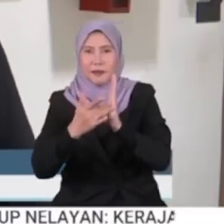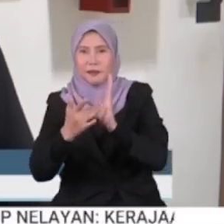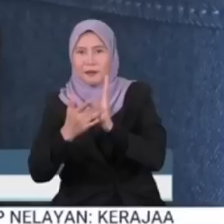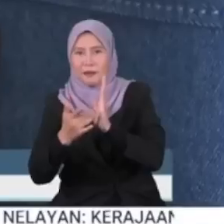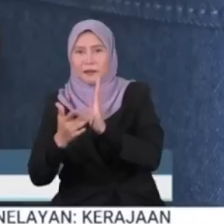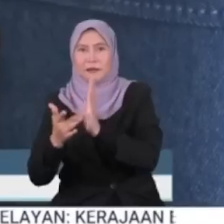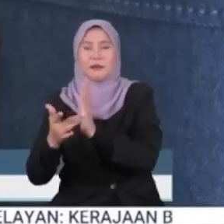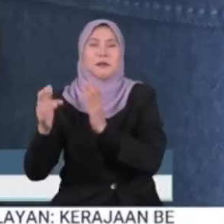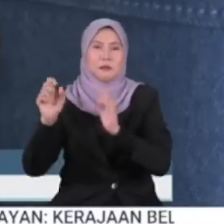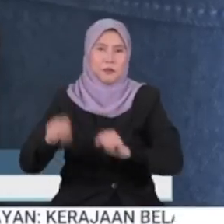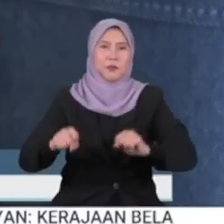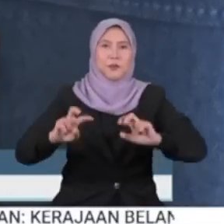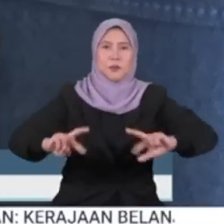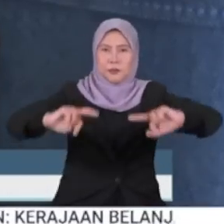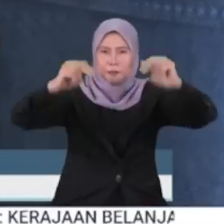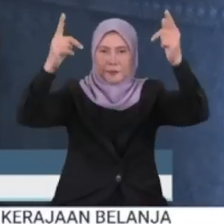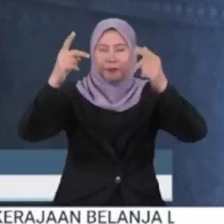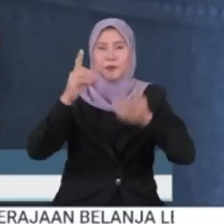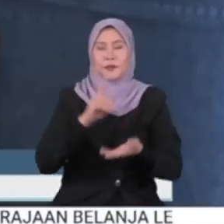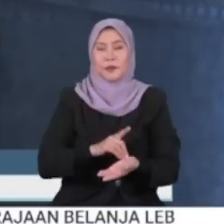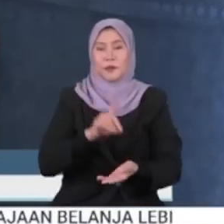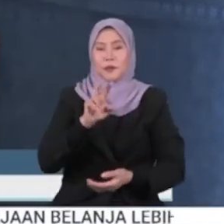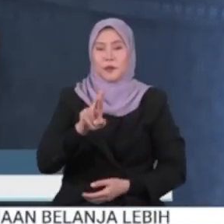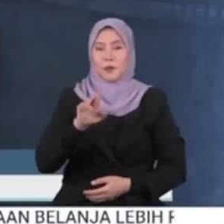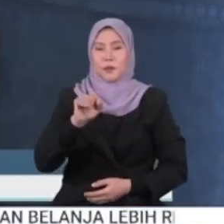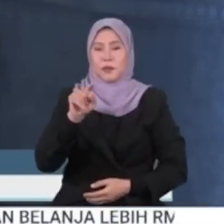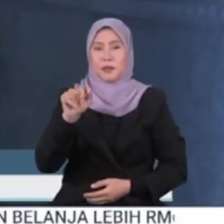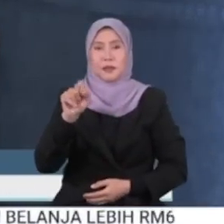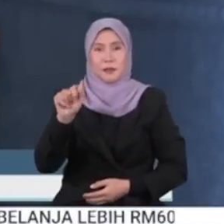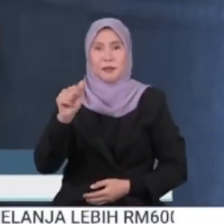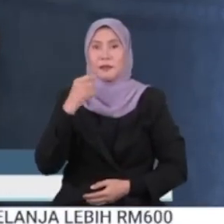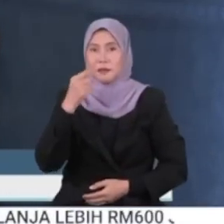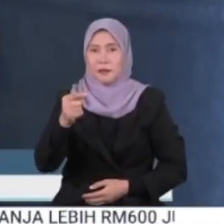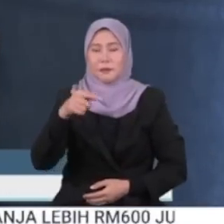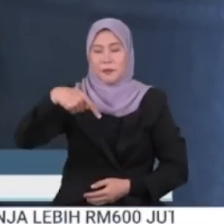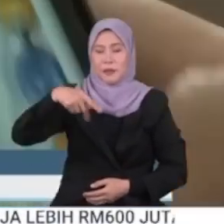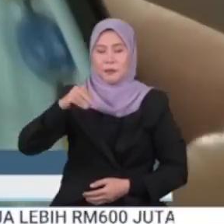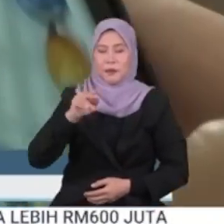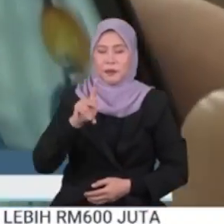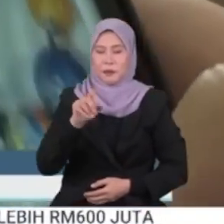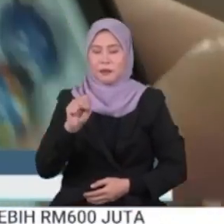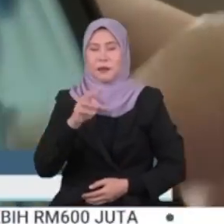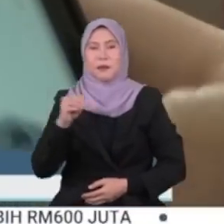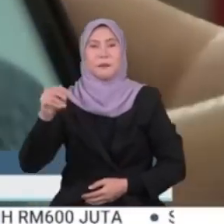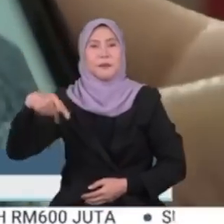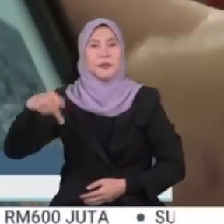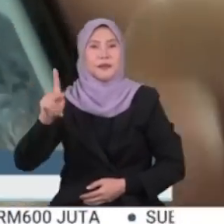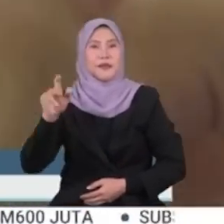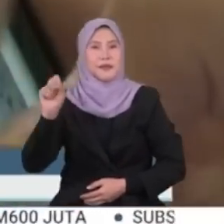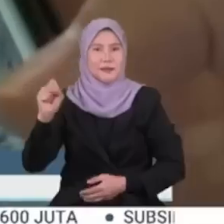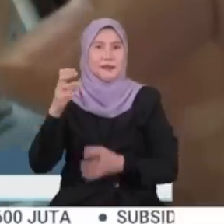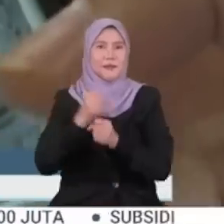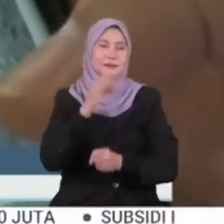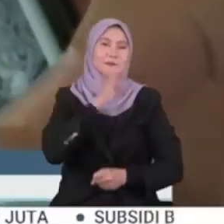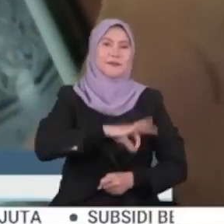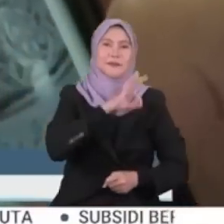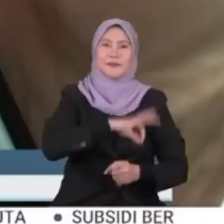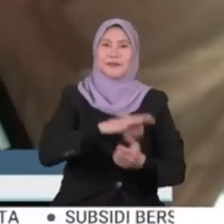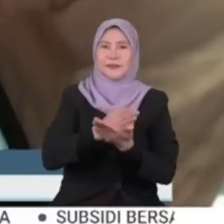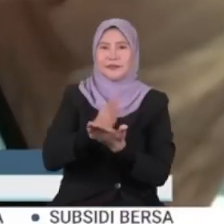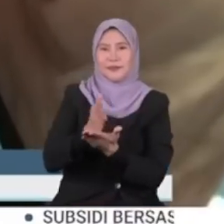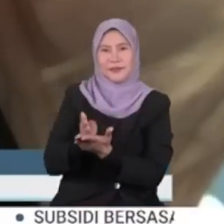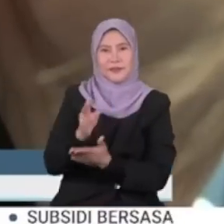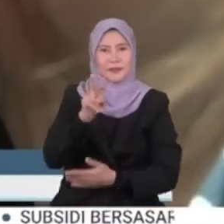ditetapkan. Profesor Madya Dr. Rosita juga berharap pihak PMKS dan PKS memanfaatkan inisiatif dalam